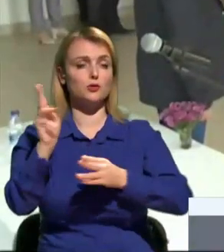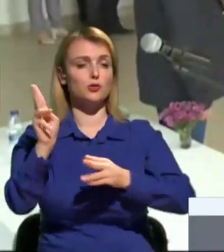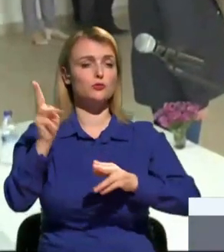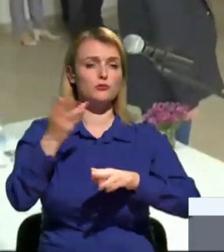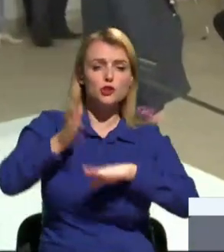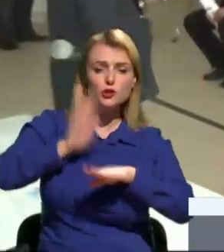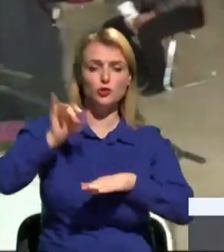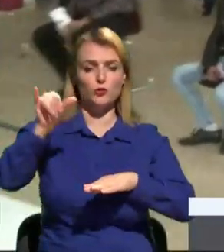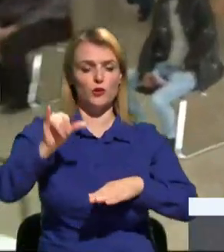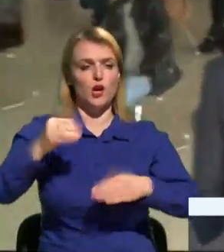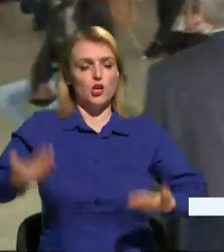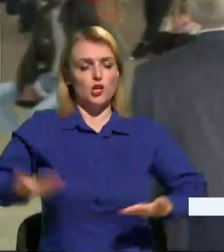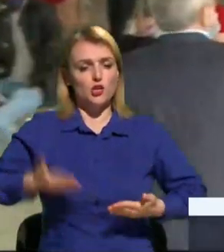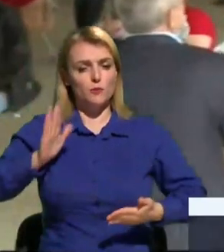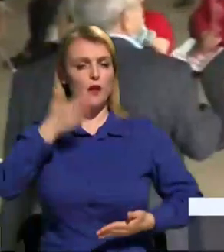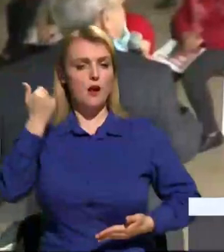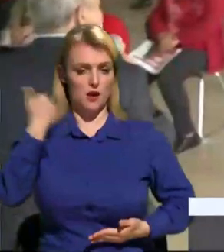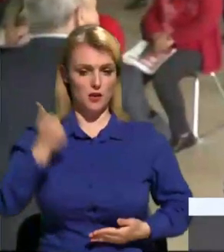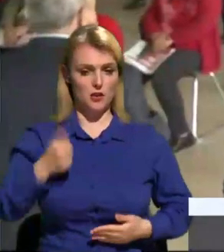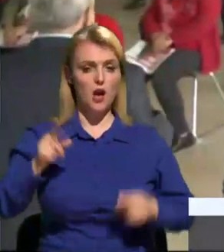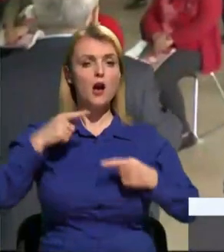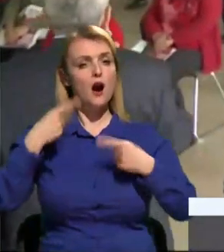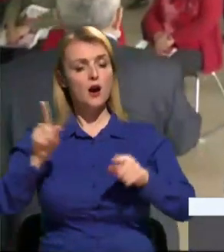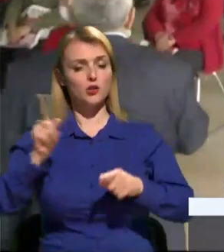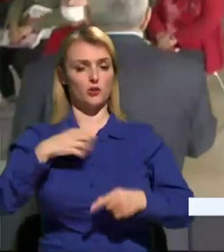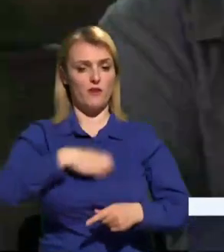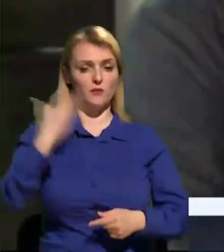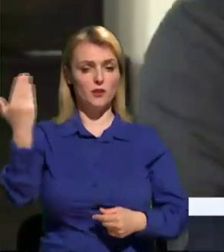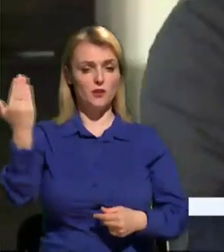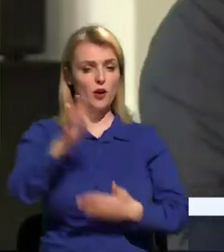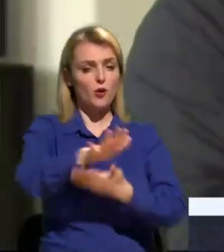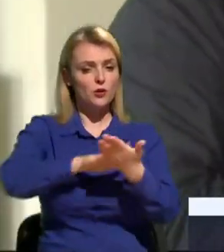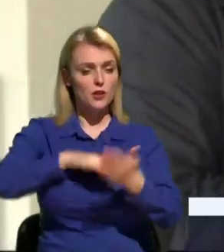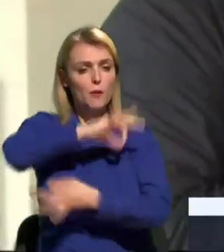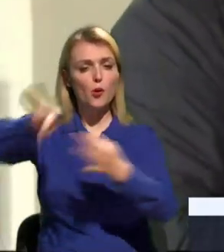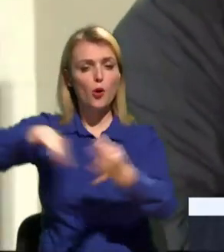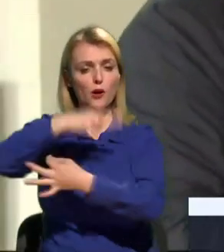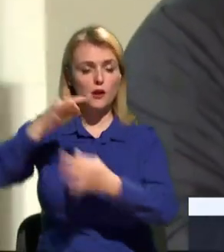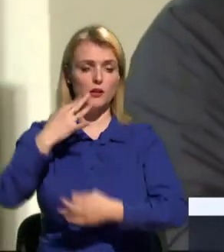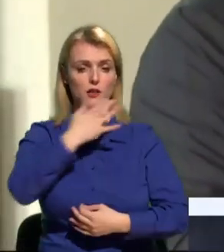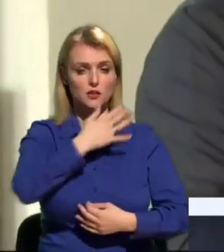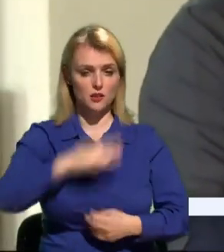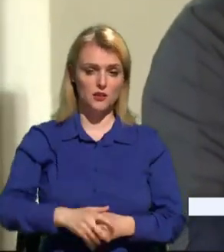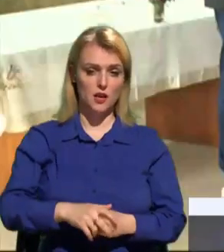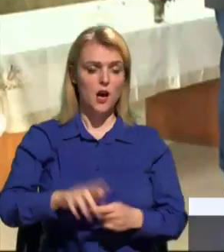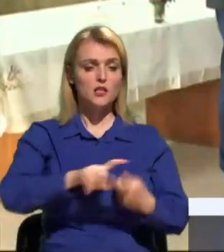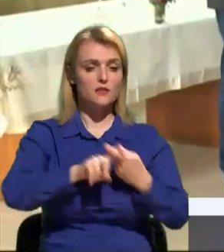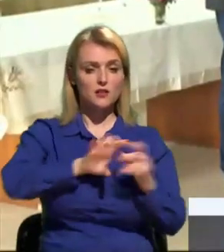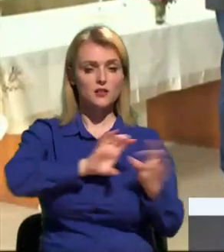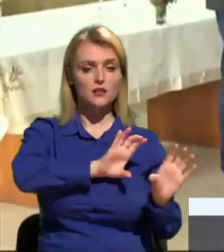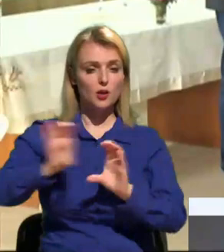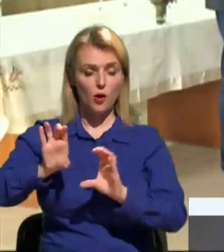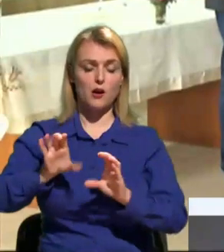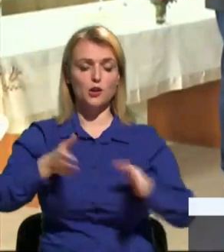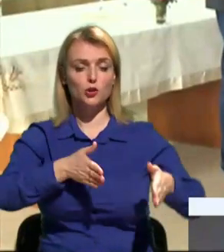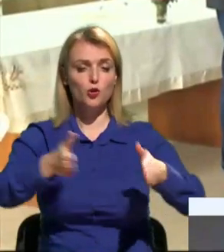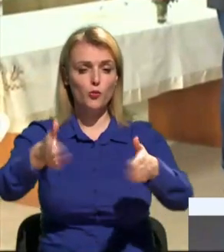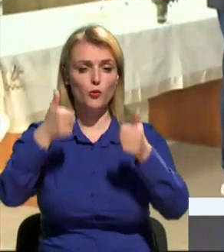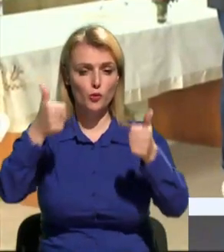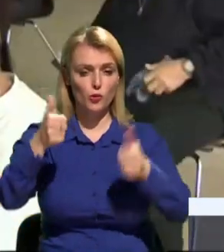ducă un trai decent. O altă prioritate a lui Igor Dodon vizează continuarea proiectelor naționale privind asigurarea cu drumuri bune, apă